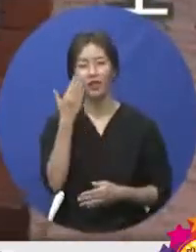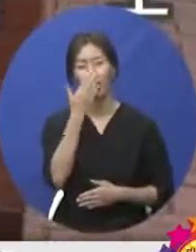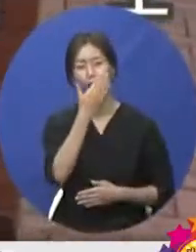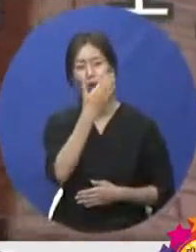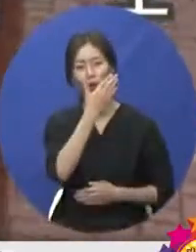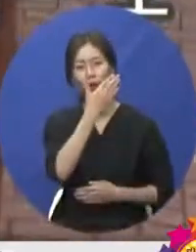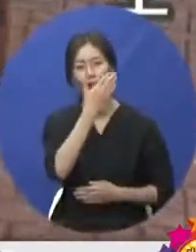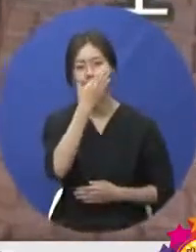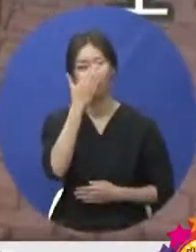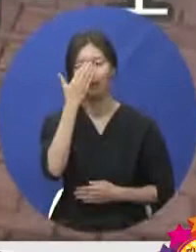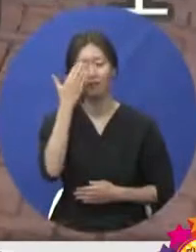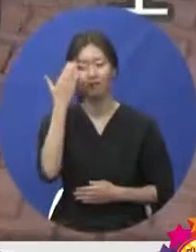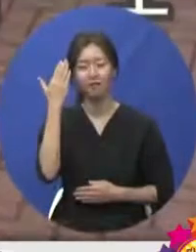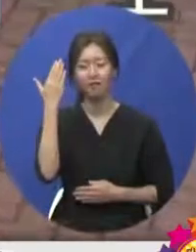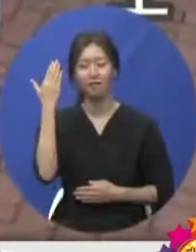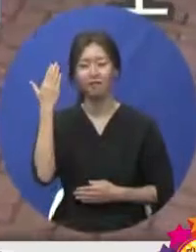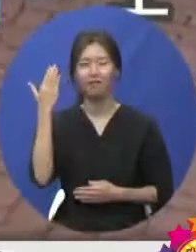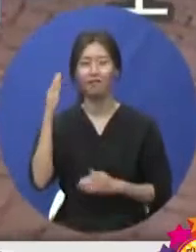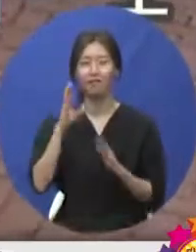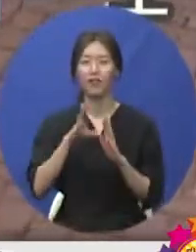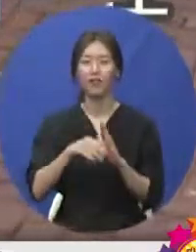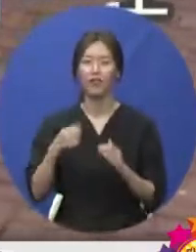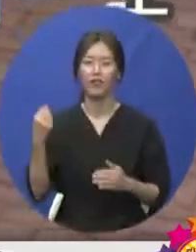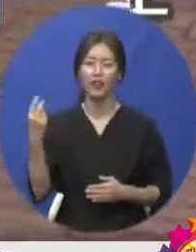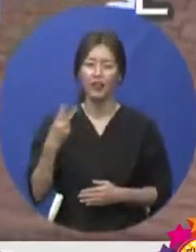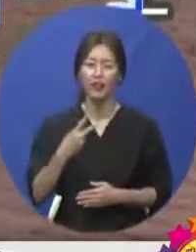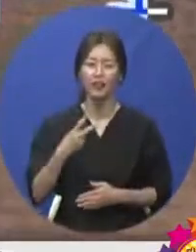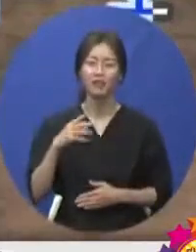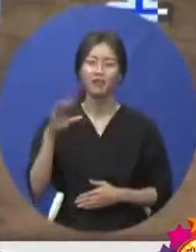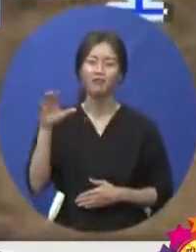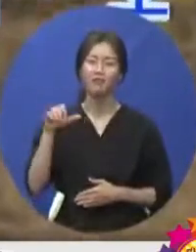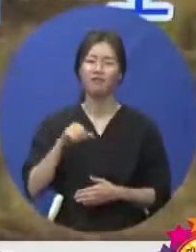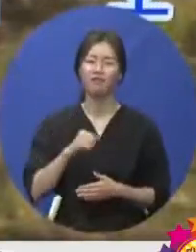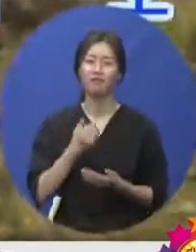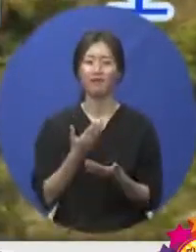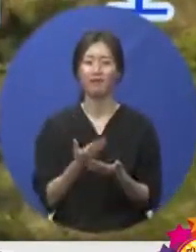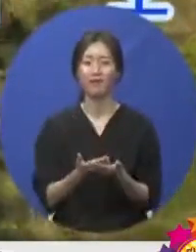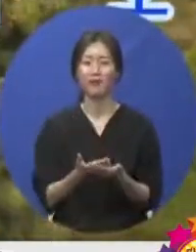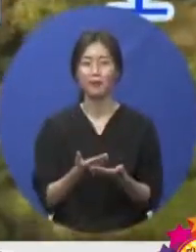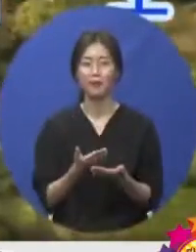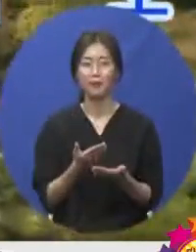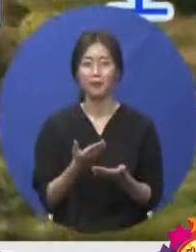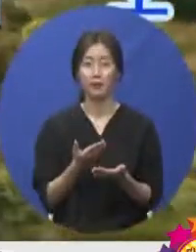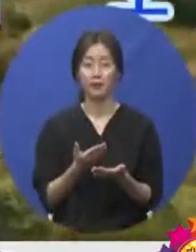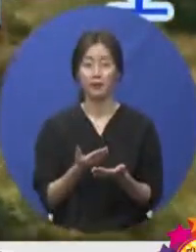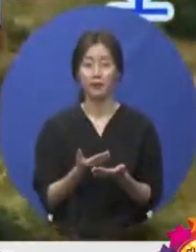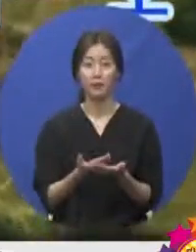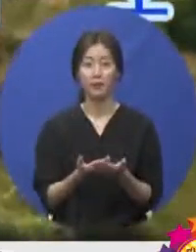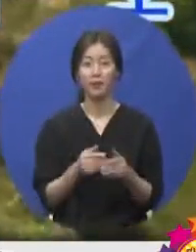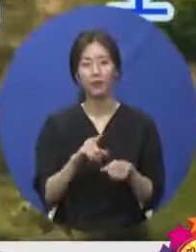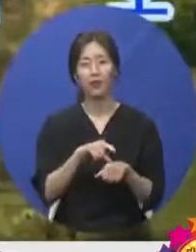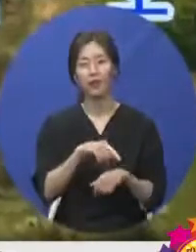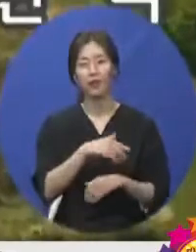그 꿈을 타고